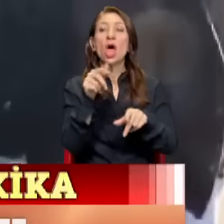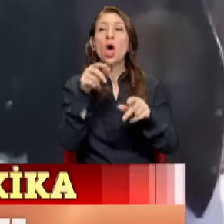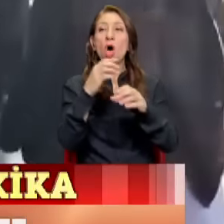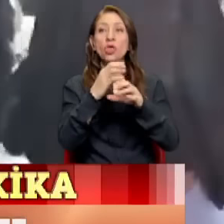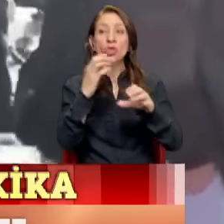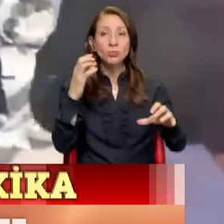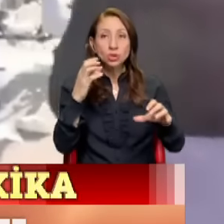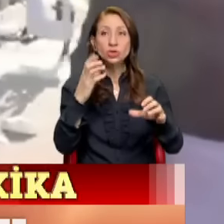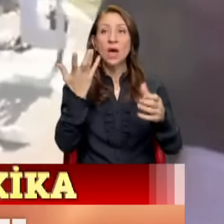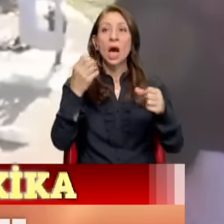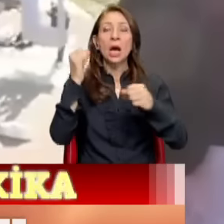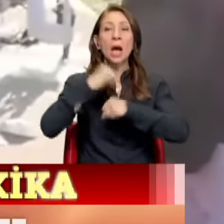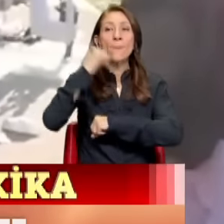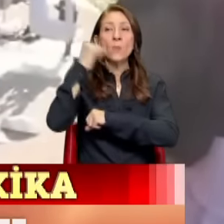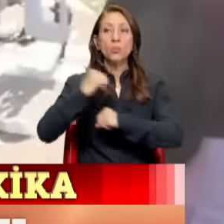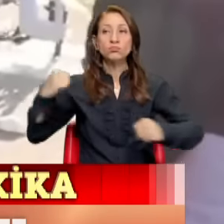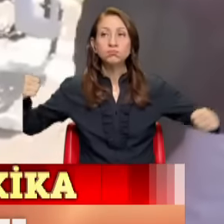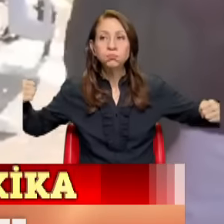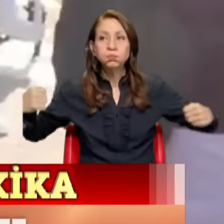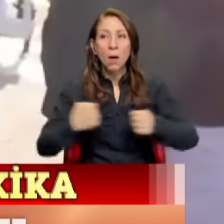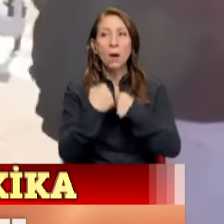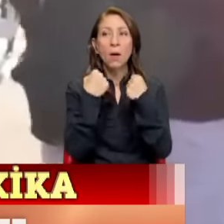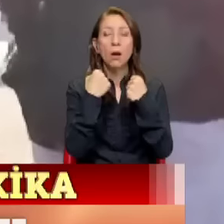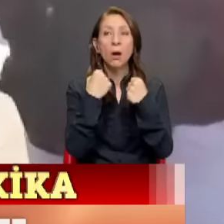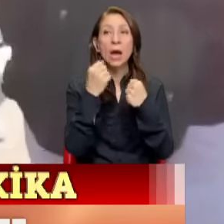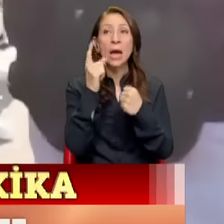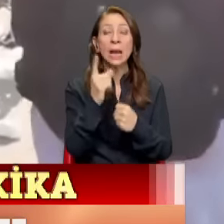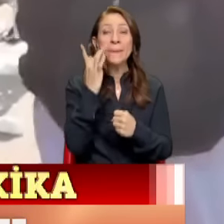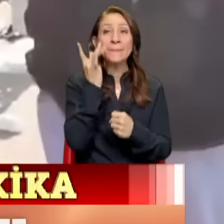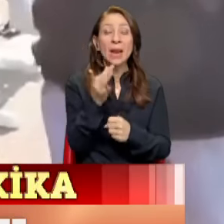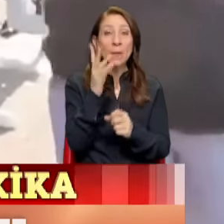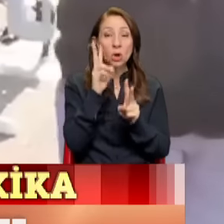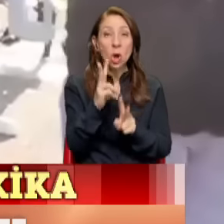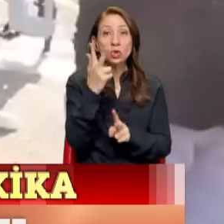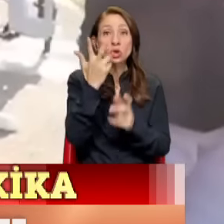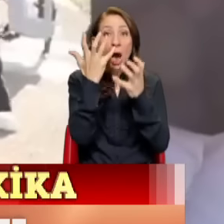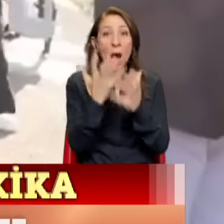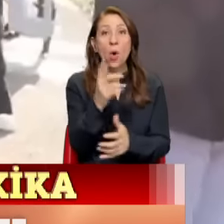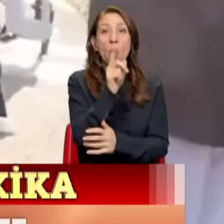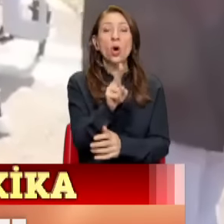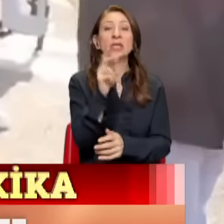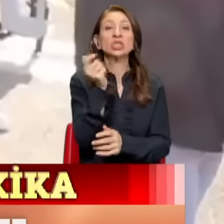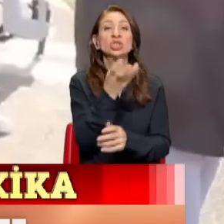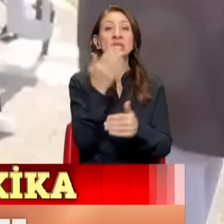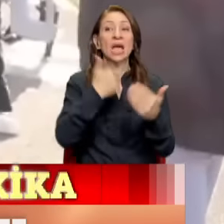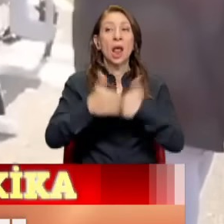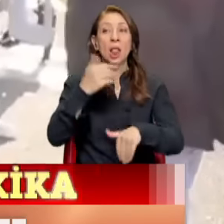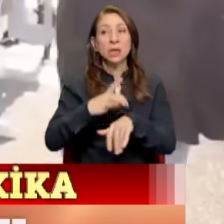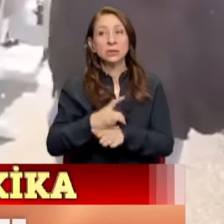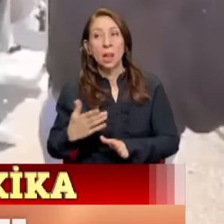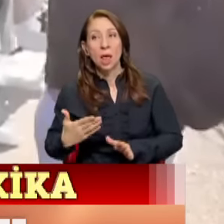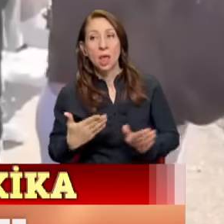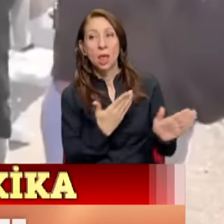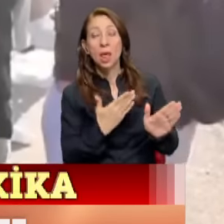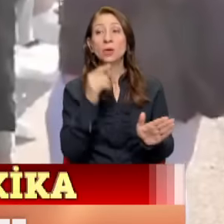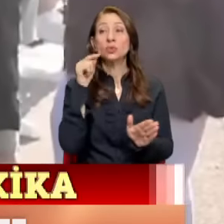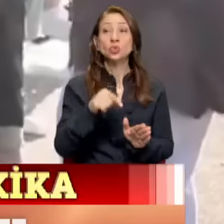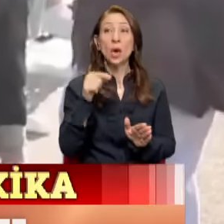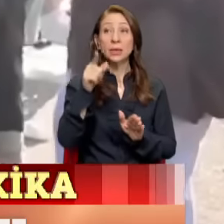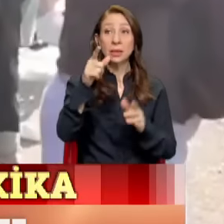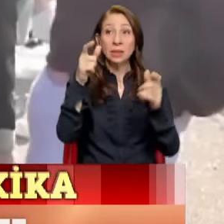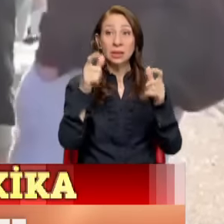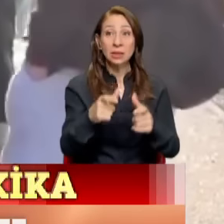kamyonetin çarpışması sonucu ilk belirlemelere göre üçü ağır 17 kişi yaralandı ve şu anda da